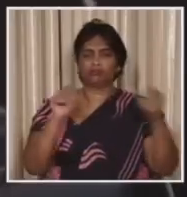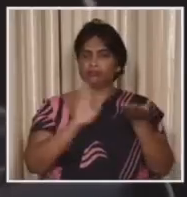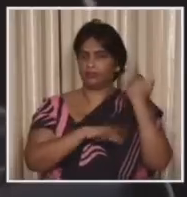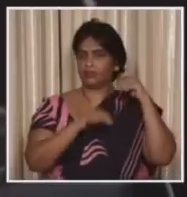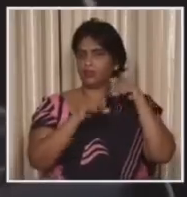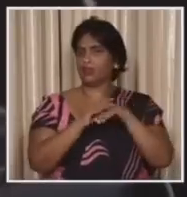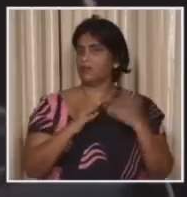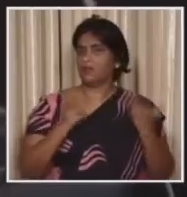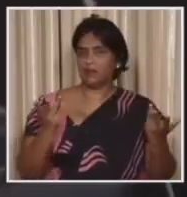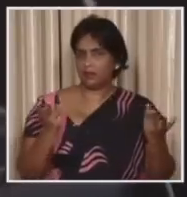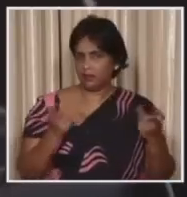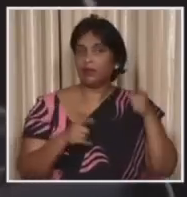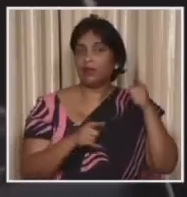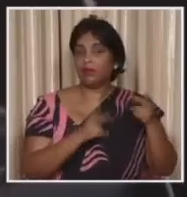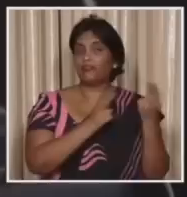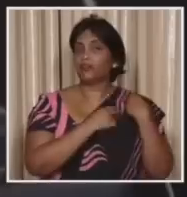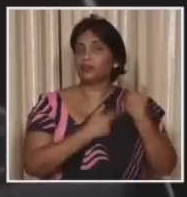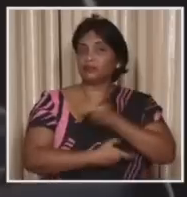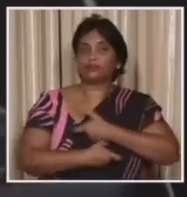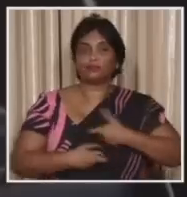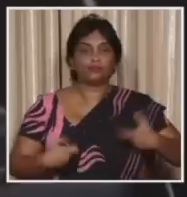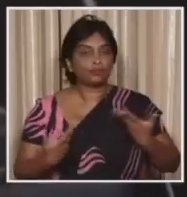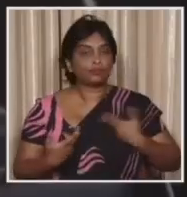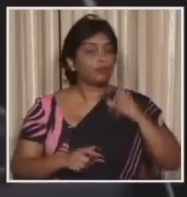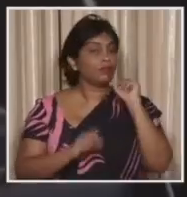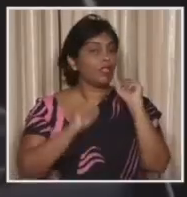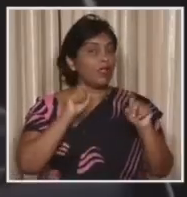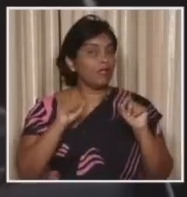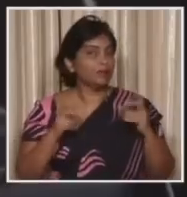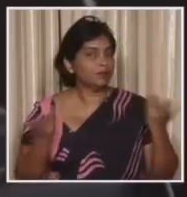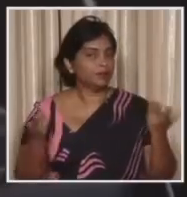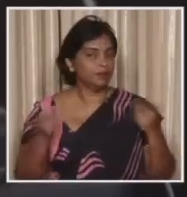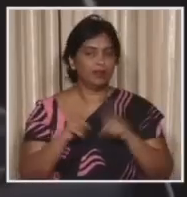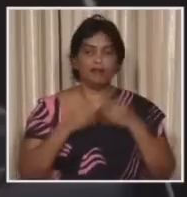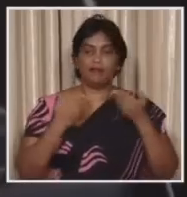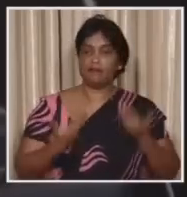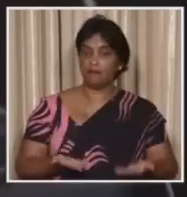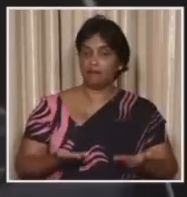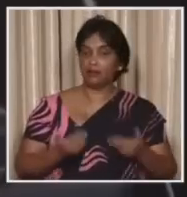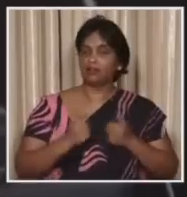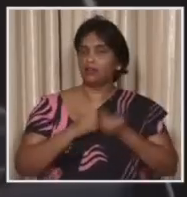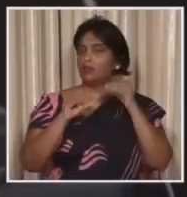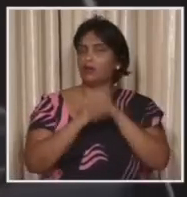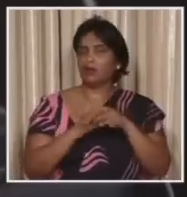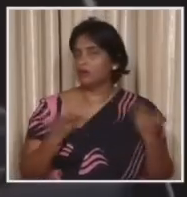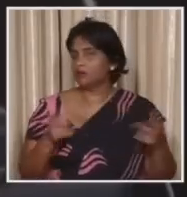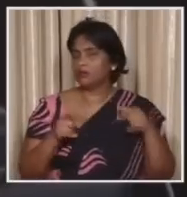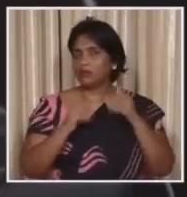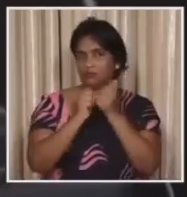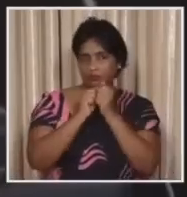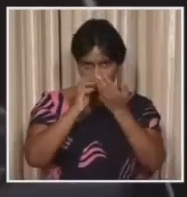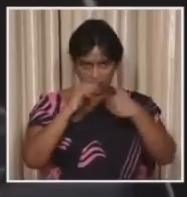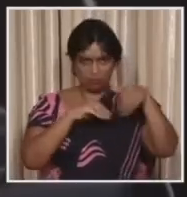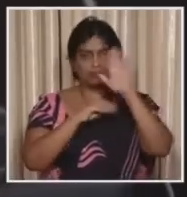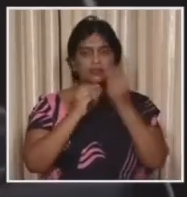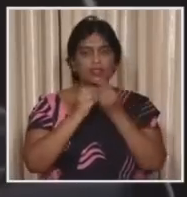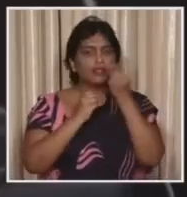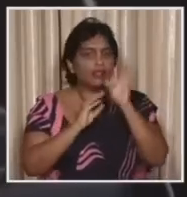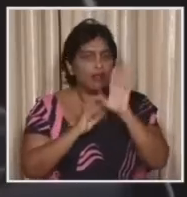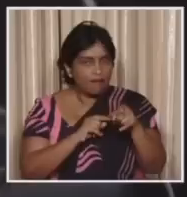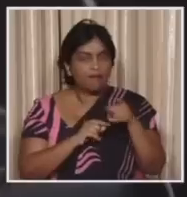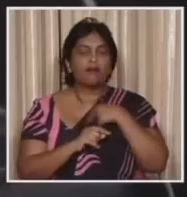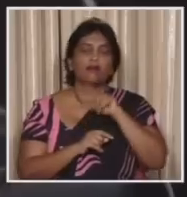hitiye ilagata egolange tanaturu monawada egolange nam monawada saha vartamane aya inne kotanada saha eyata usasim deela tiyenawada kiyana eka thamai